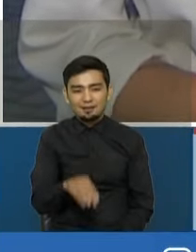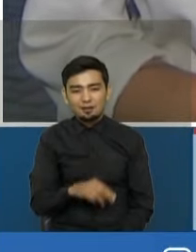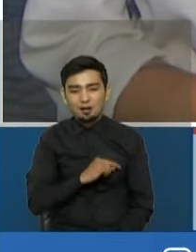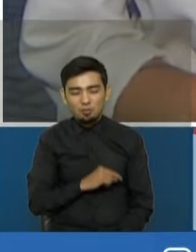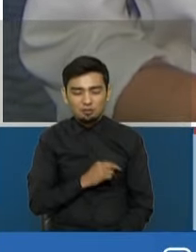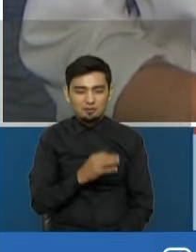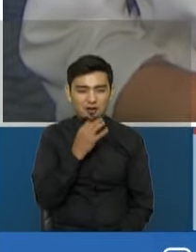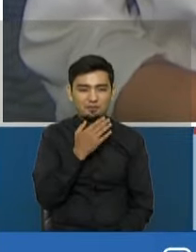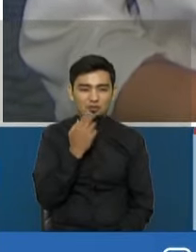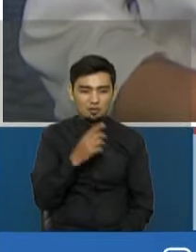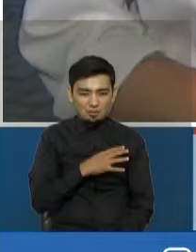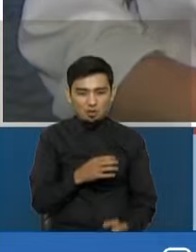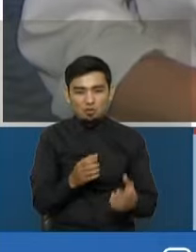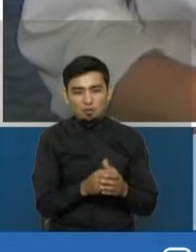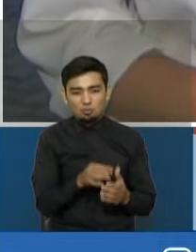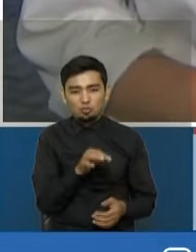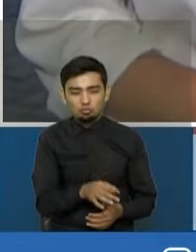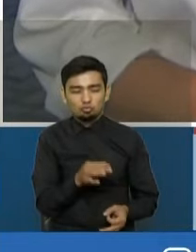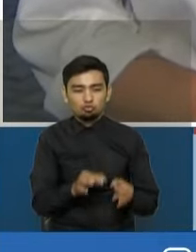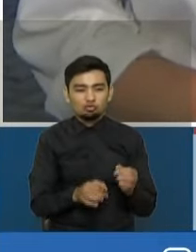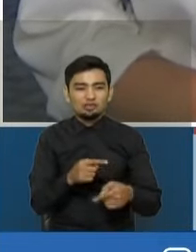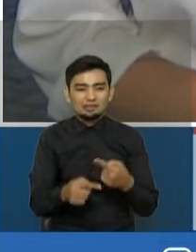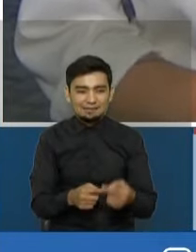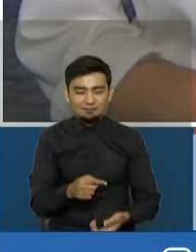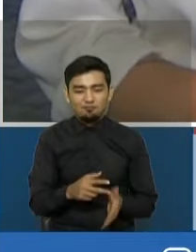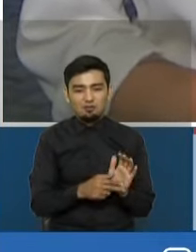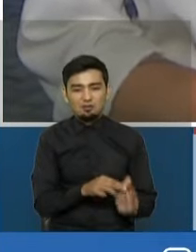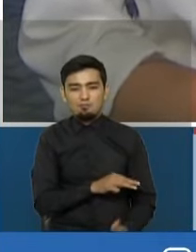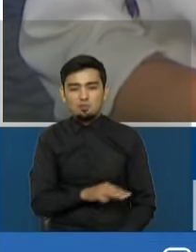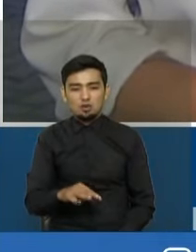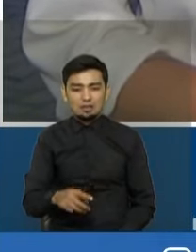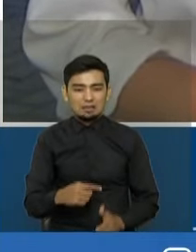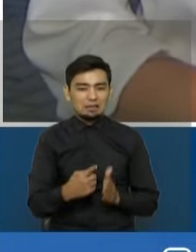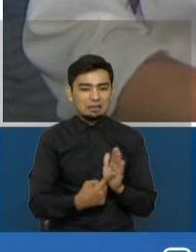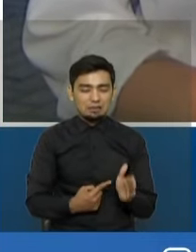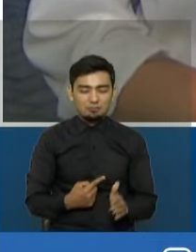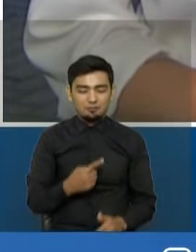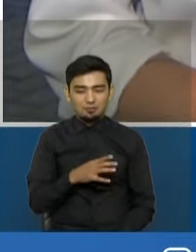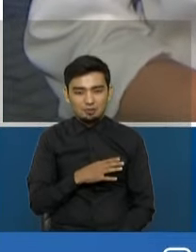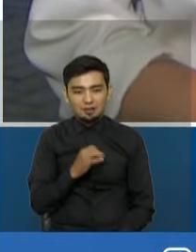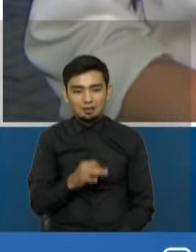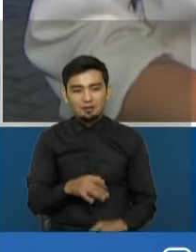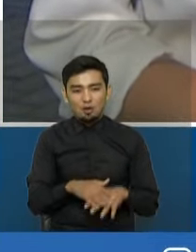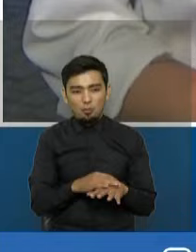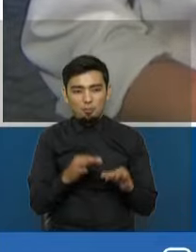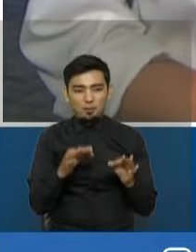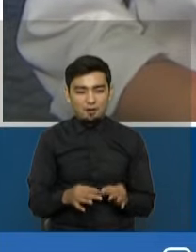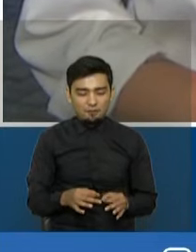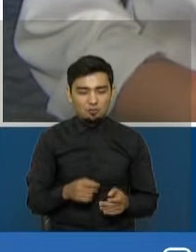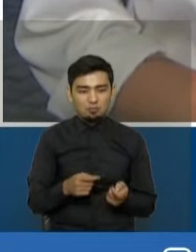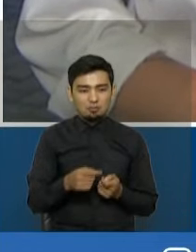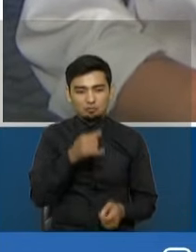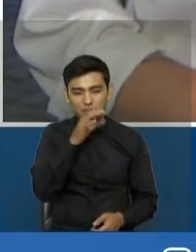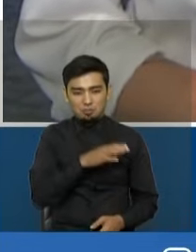толмаған азамат енді компаниядан сот арқылы 8 миллион теңге материалдық шығын талап етіп отыр. Халыққа дұрыс қызмет көрсете